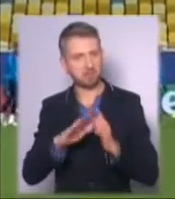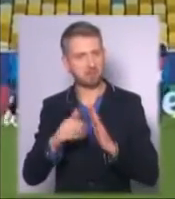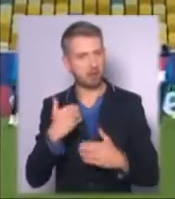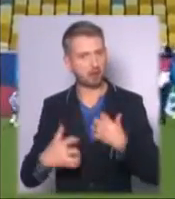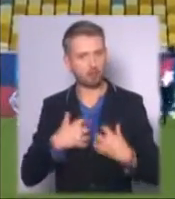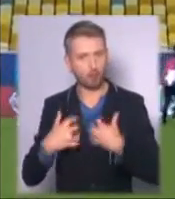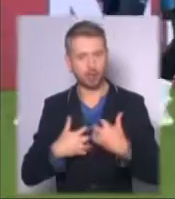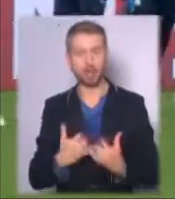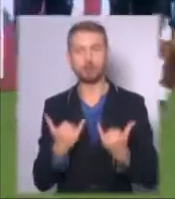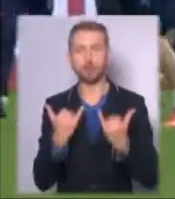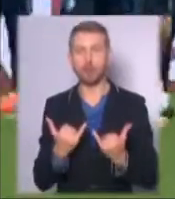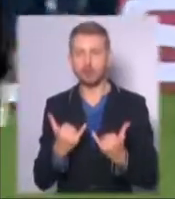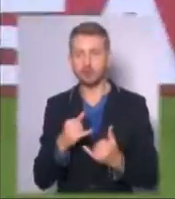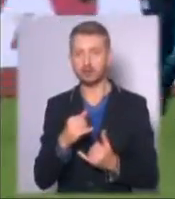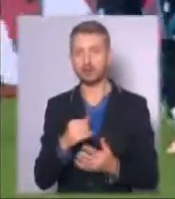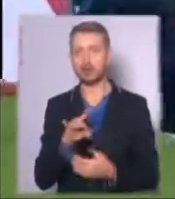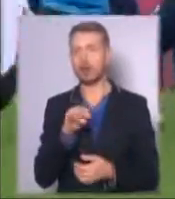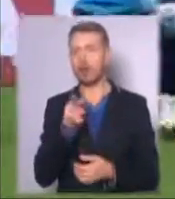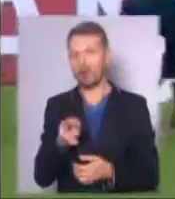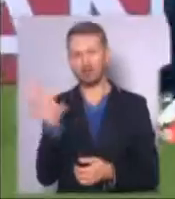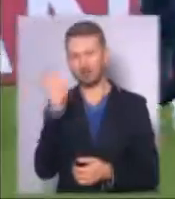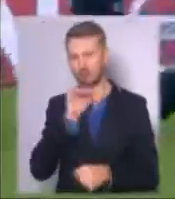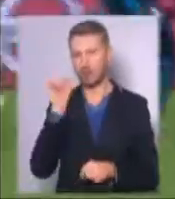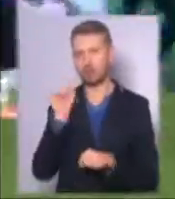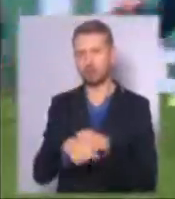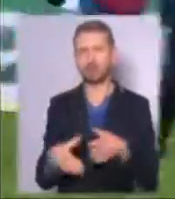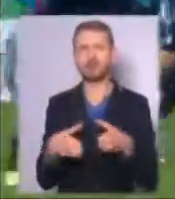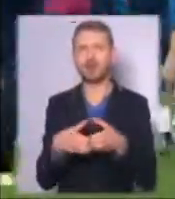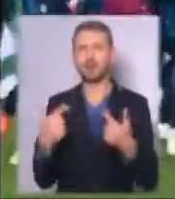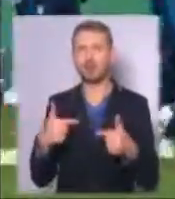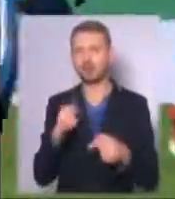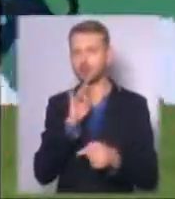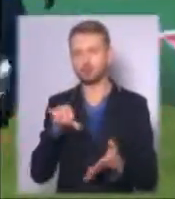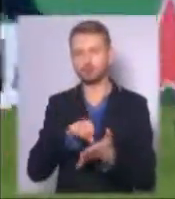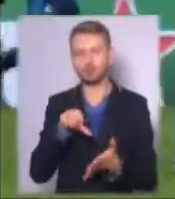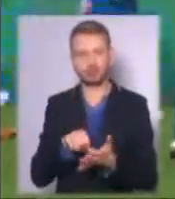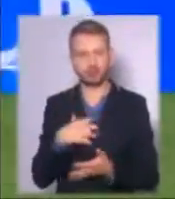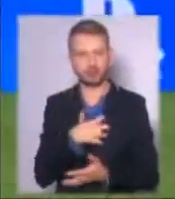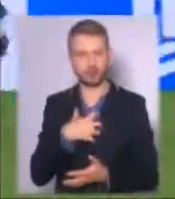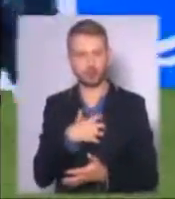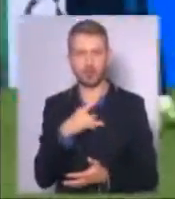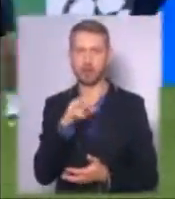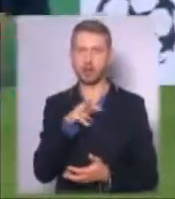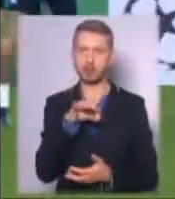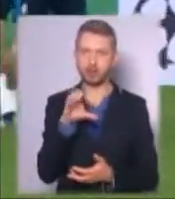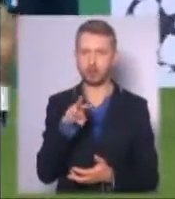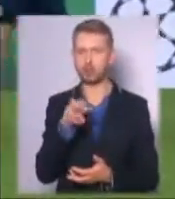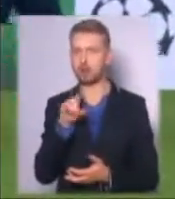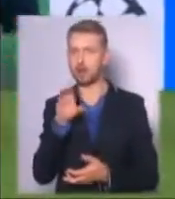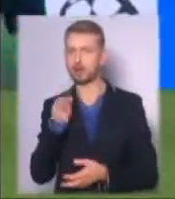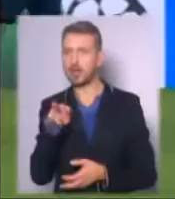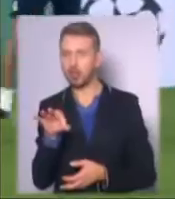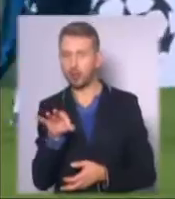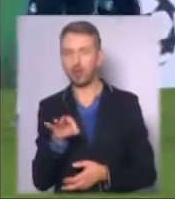Утім, сьогоднішній «Реал» цілком можливо перемогти. У складі гостей не зіграють ключові гравці – Рамос і Марсело. До того